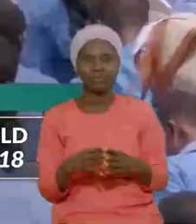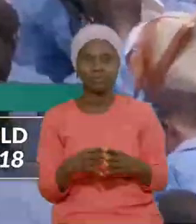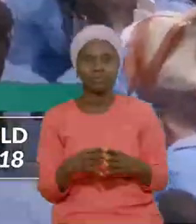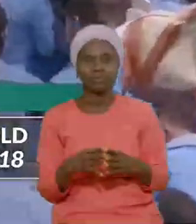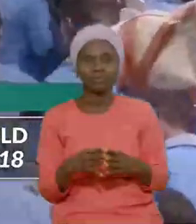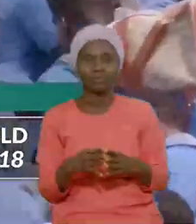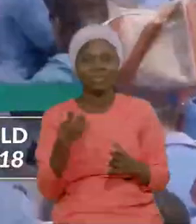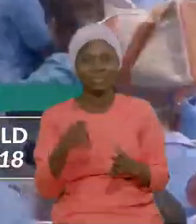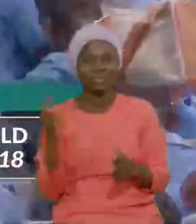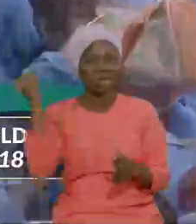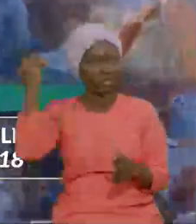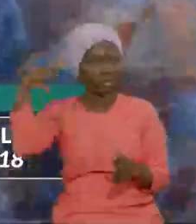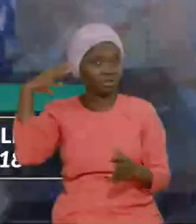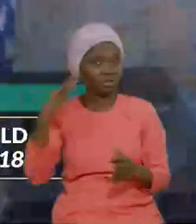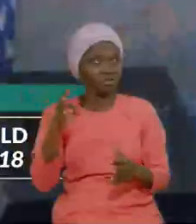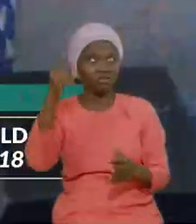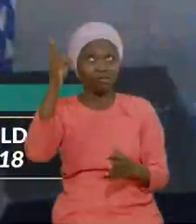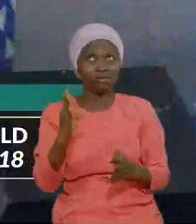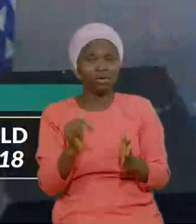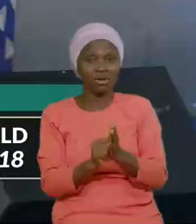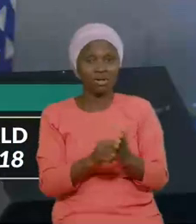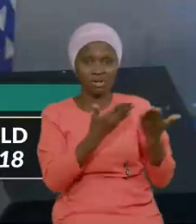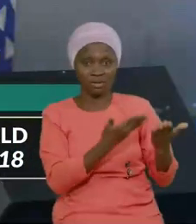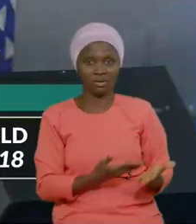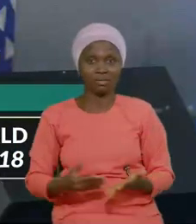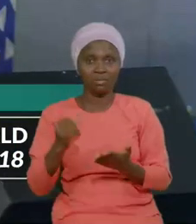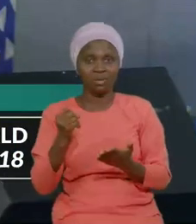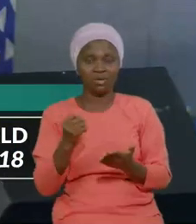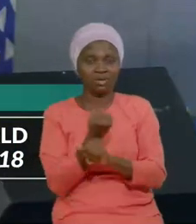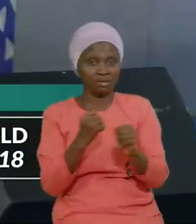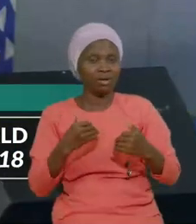Car la grâce de Dieu, source de salut,